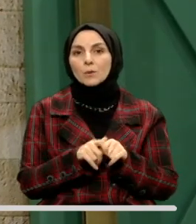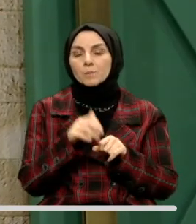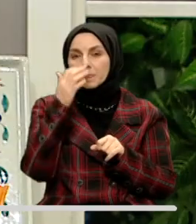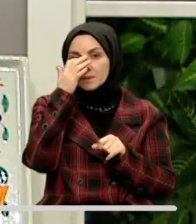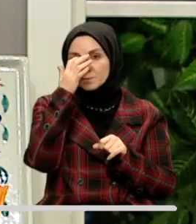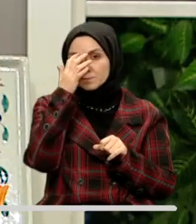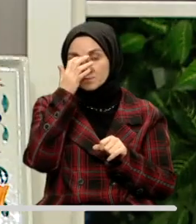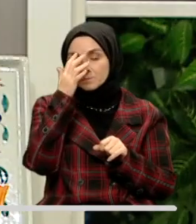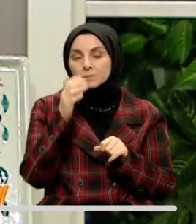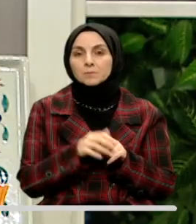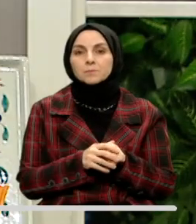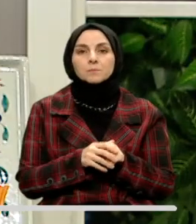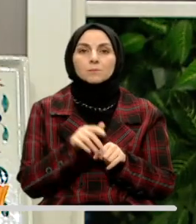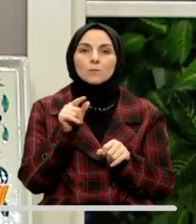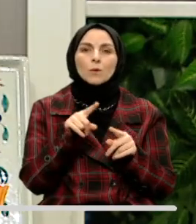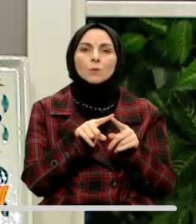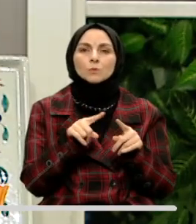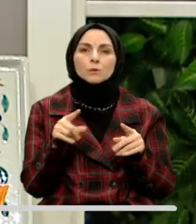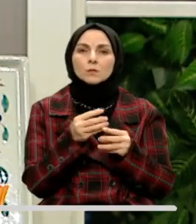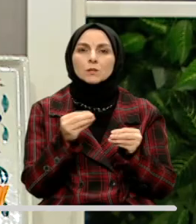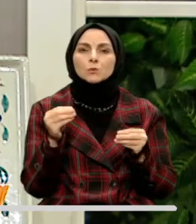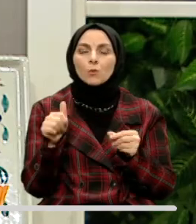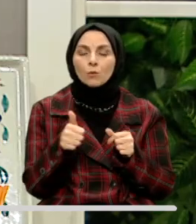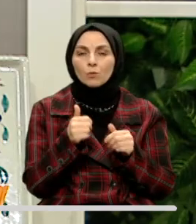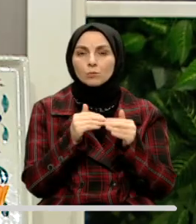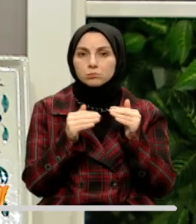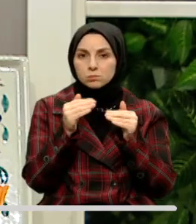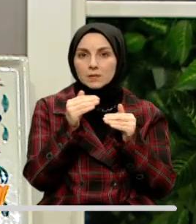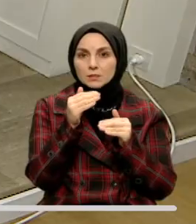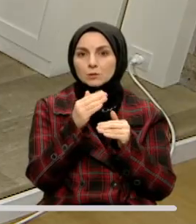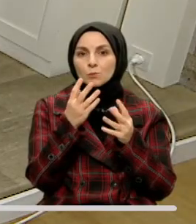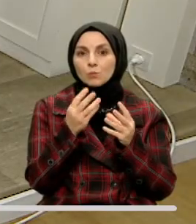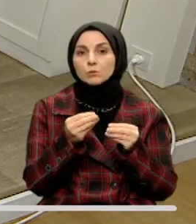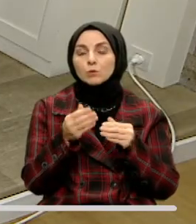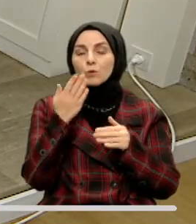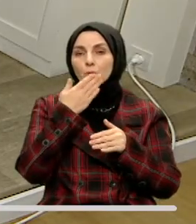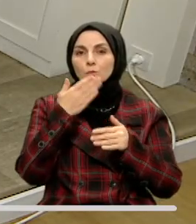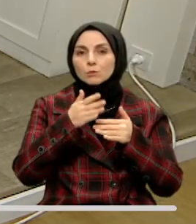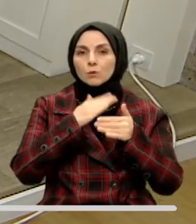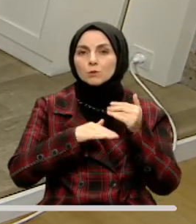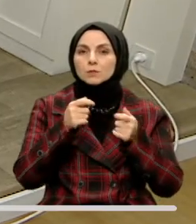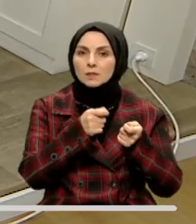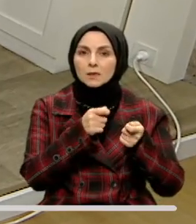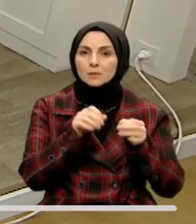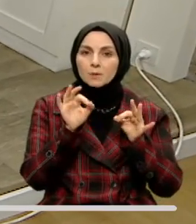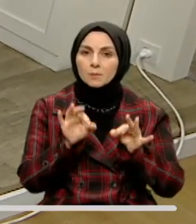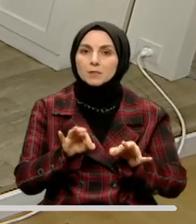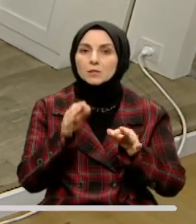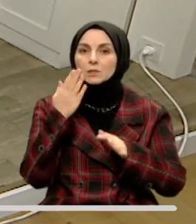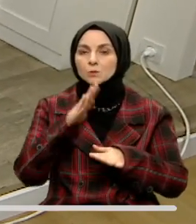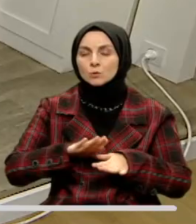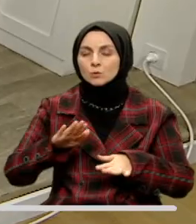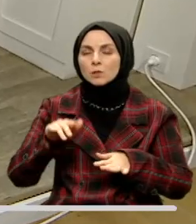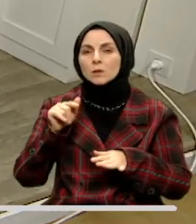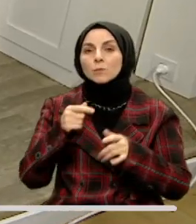aslında zihinsel süreci de tabii ki çok ciddi anlamda geliştiriyor. Okul öncesi eğitime başlayan çocuklarla